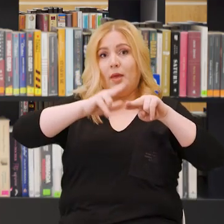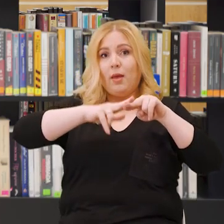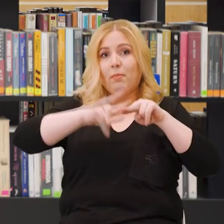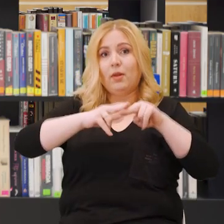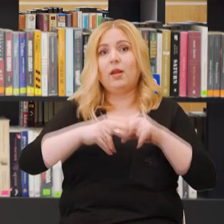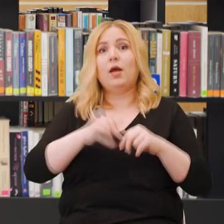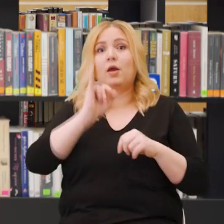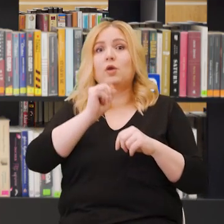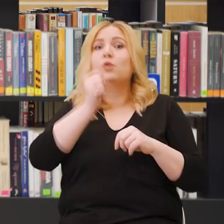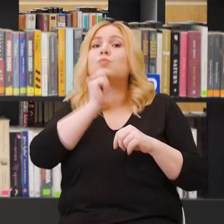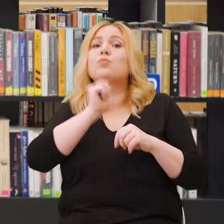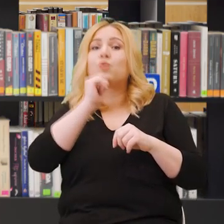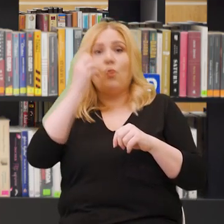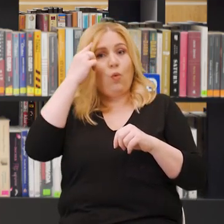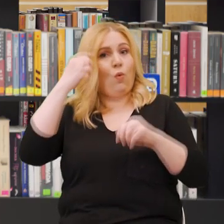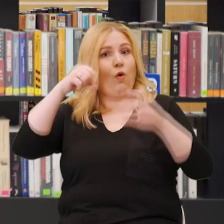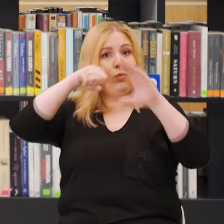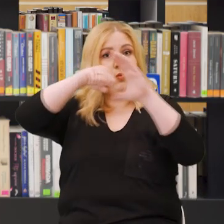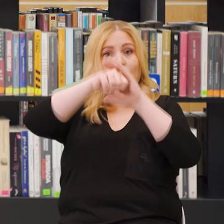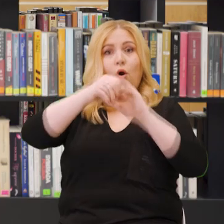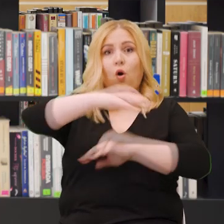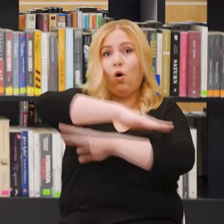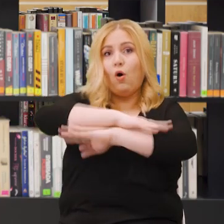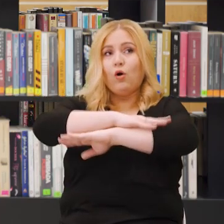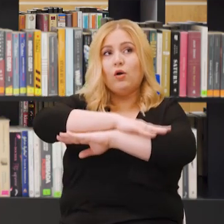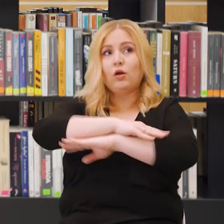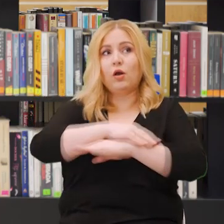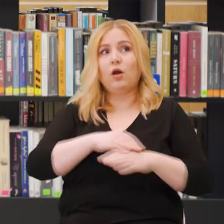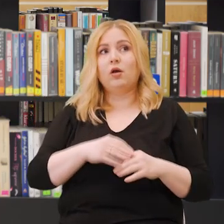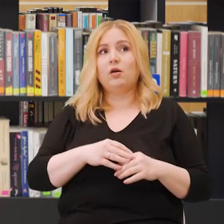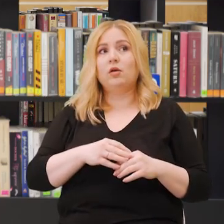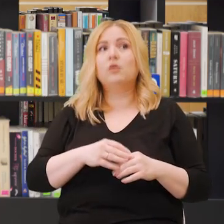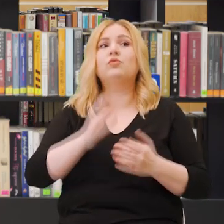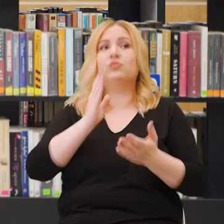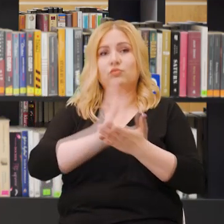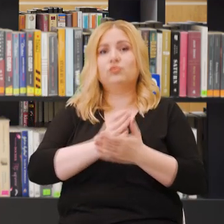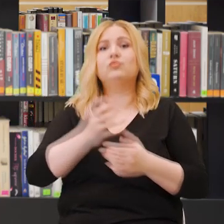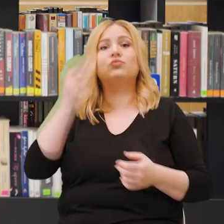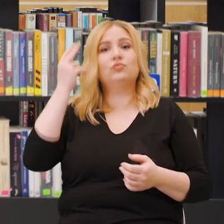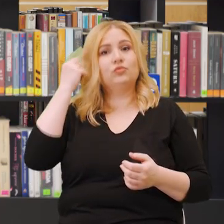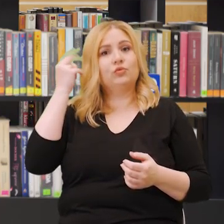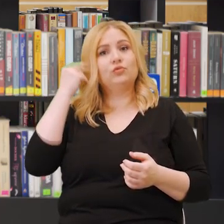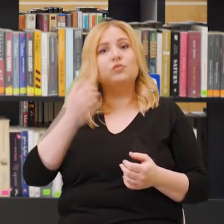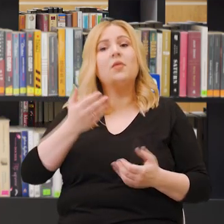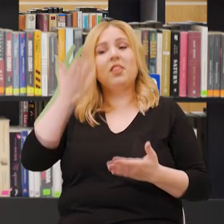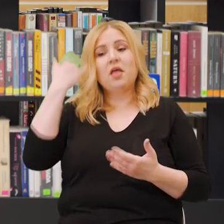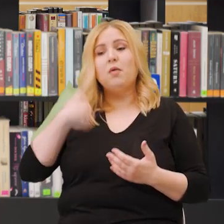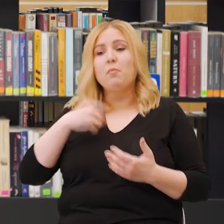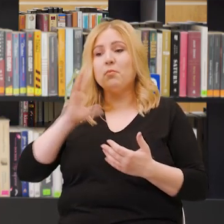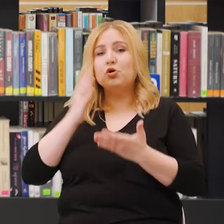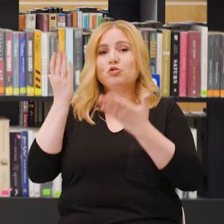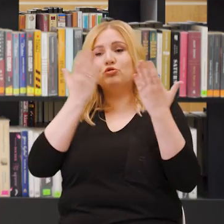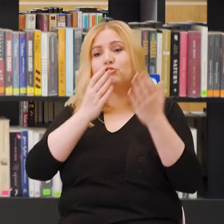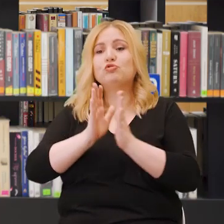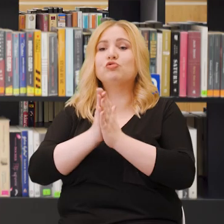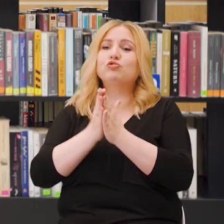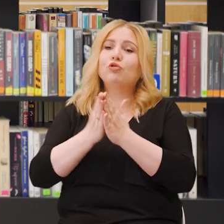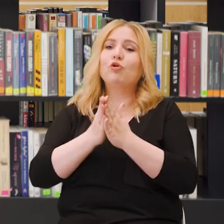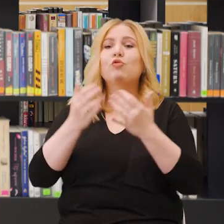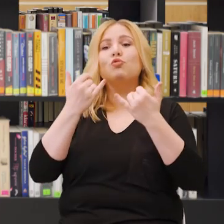się na palce i przecisnęła głowę przez okienko. Od razu zrozumiała, że to, co czytała kiedyś w